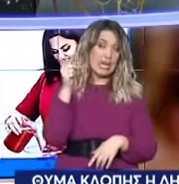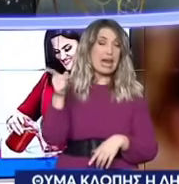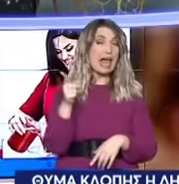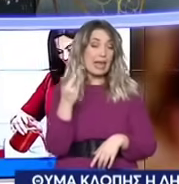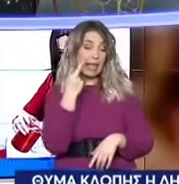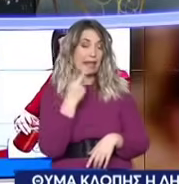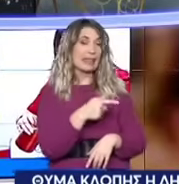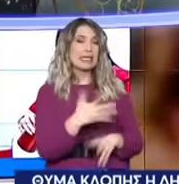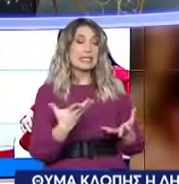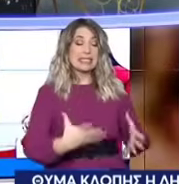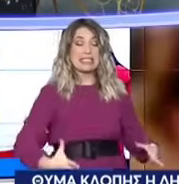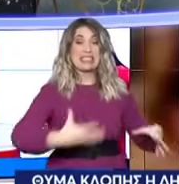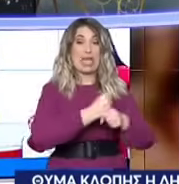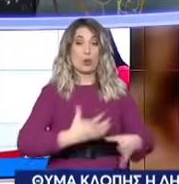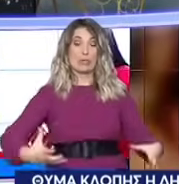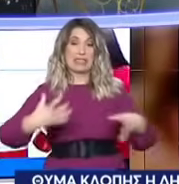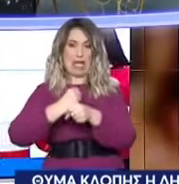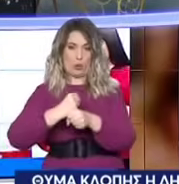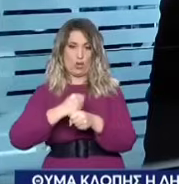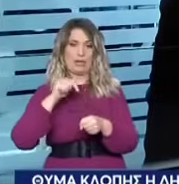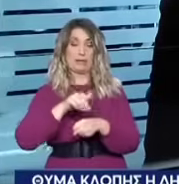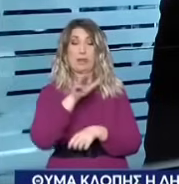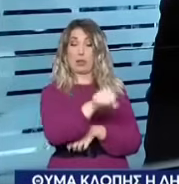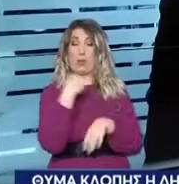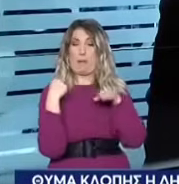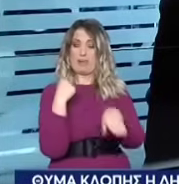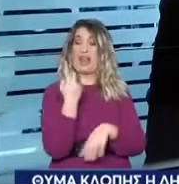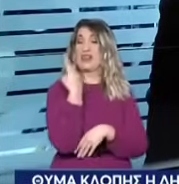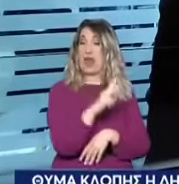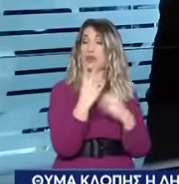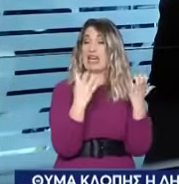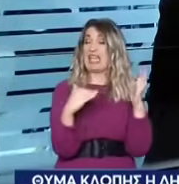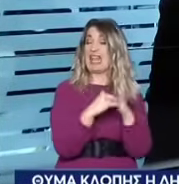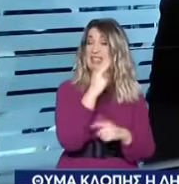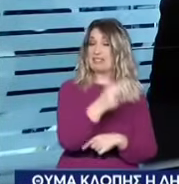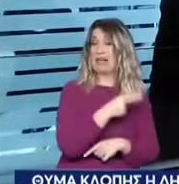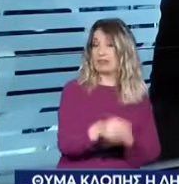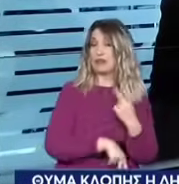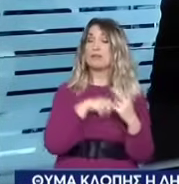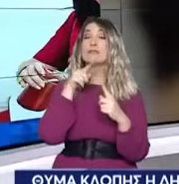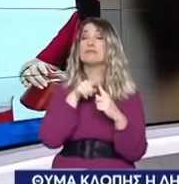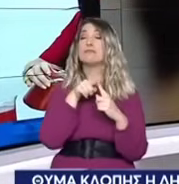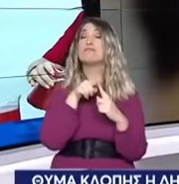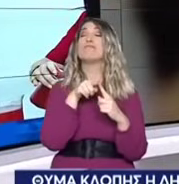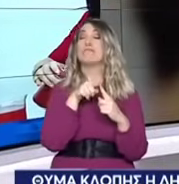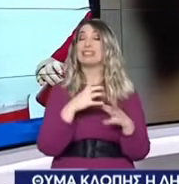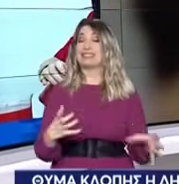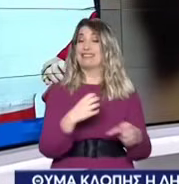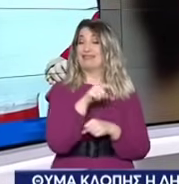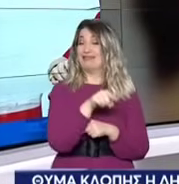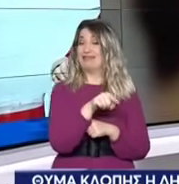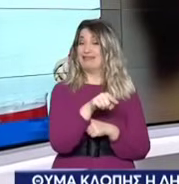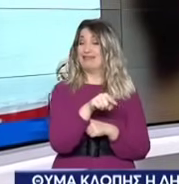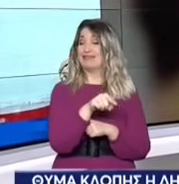δύο σακούλες σκουπιδιών από ένα ντουλάπι που περίχαν 290.000 ευρώ και φαίνεται σε αυτή την